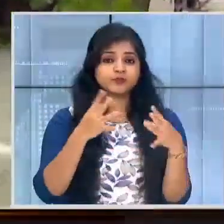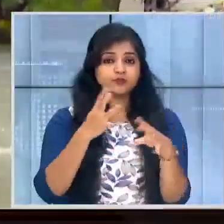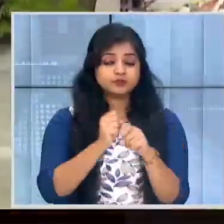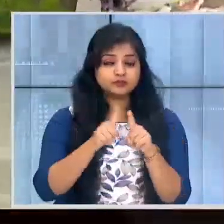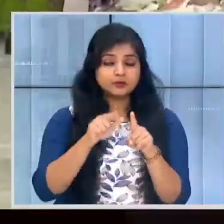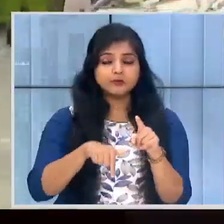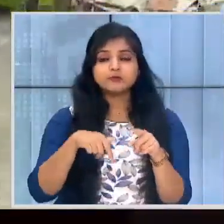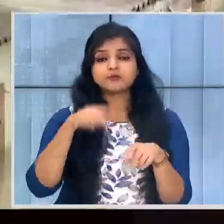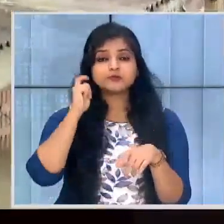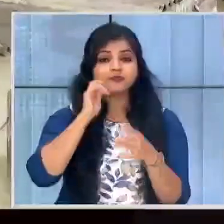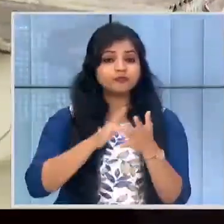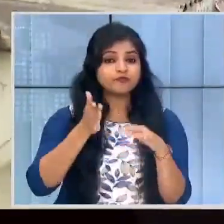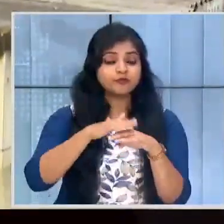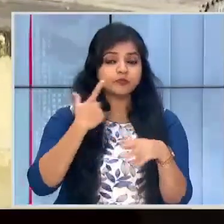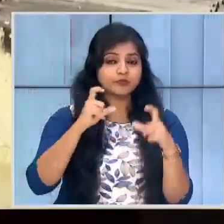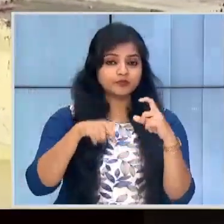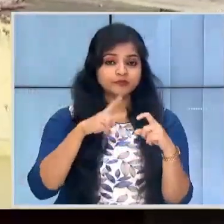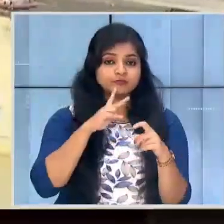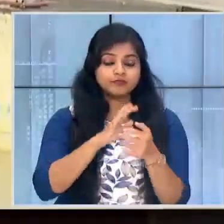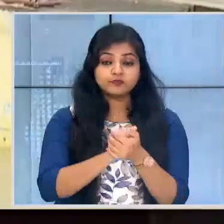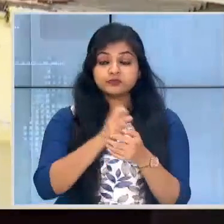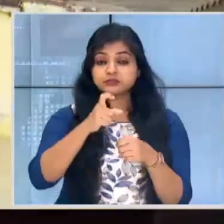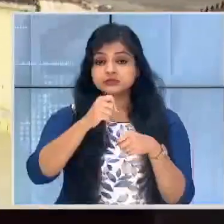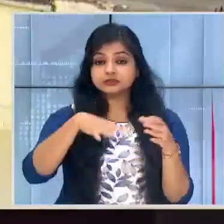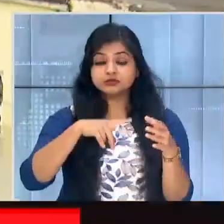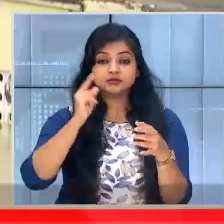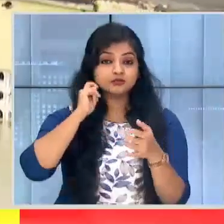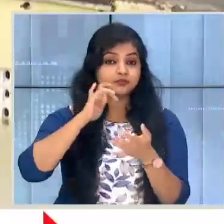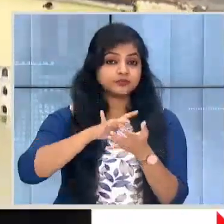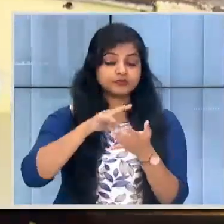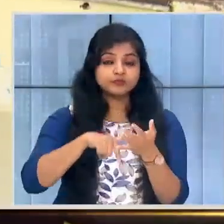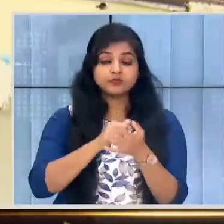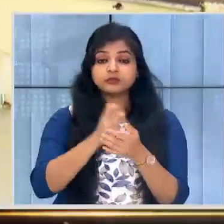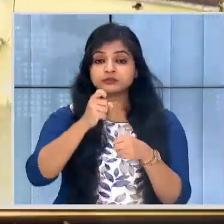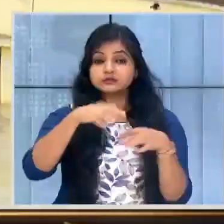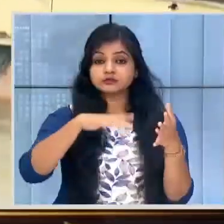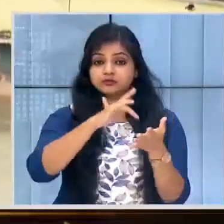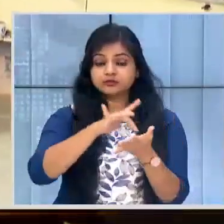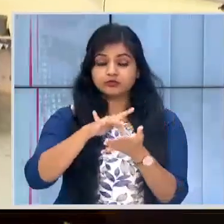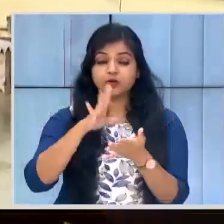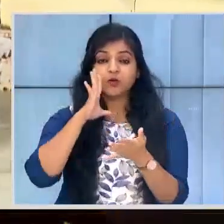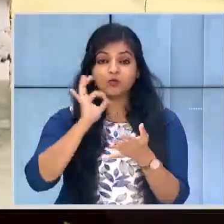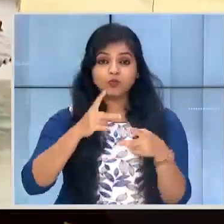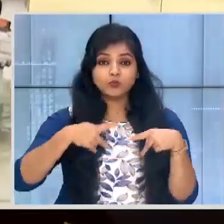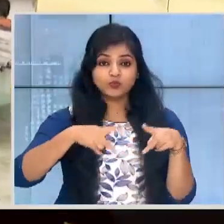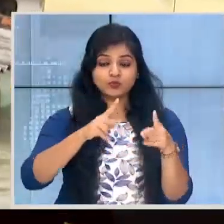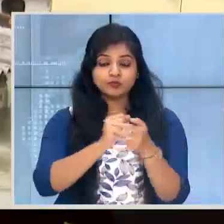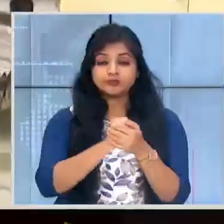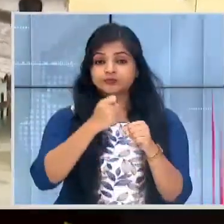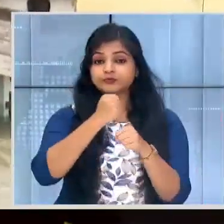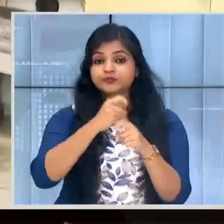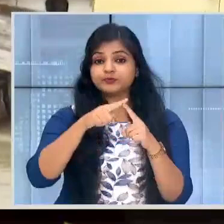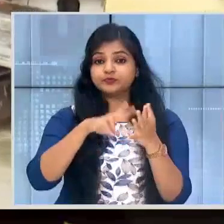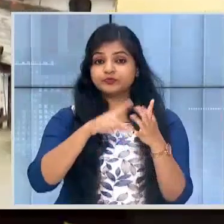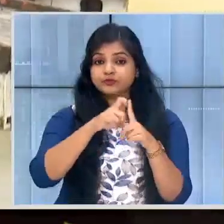നിന്നും നമുക്ക് പറയേണ്ടി വരും. എന്തായാലും നഗരം പ്രത്യേകിച്ചും ചെന്നൈയുടെ നഗരപ്രദേശങ്ങളിലെ അല്ലെങ്കിൽ പ്രധാനപ്പെട്ട റോഡുകൾ, ഇപ്പൊ ഗിണ്ടി റോഡാണെങ്കിലും ശരി,